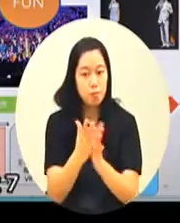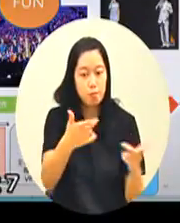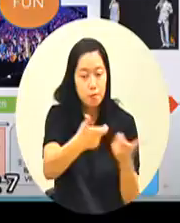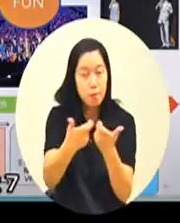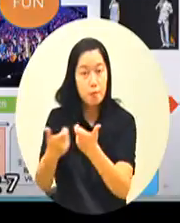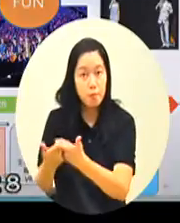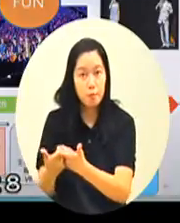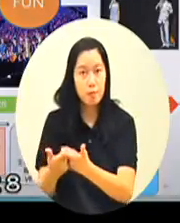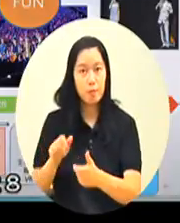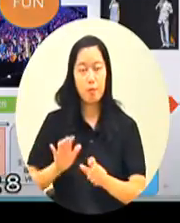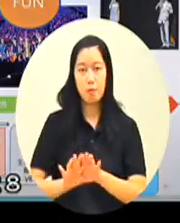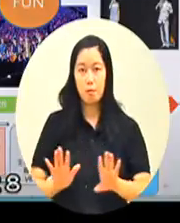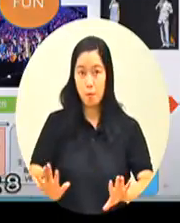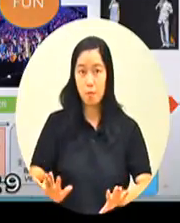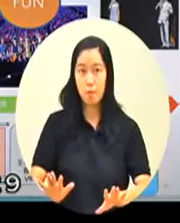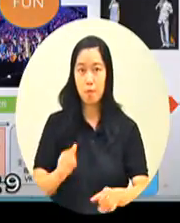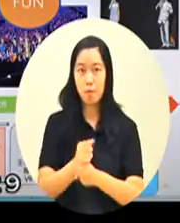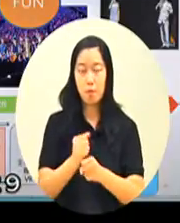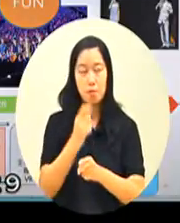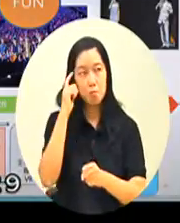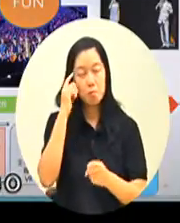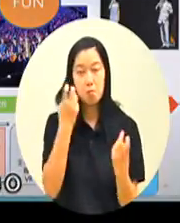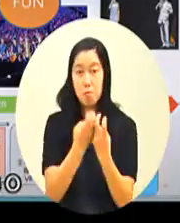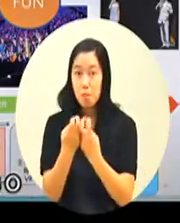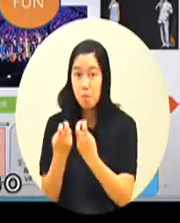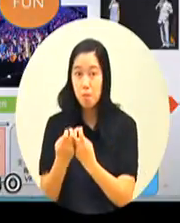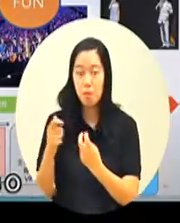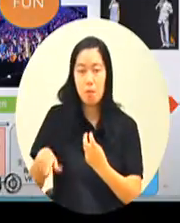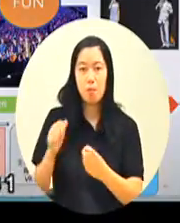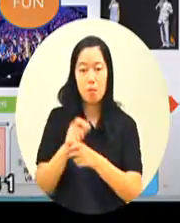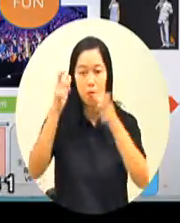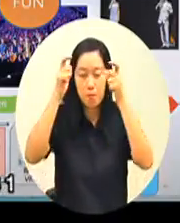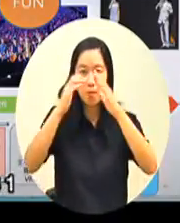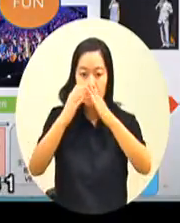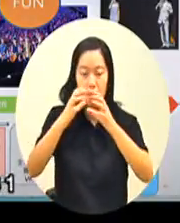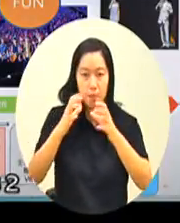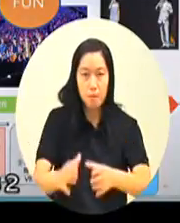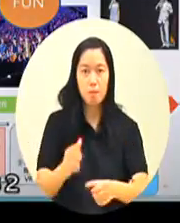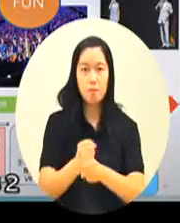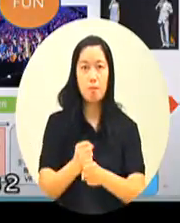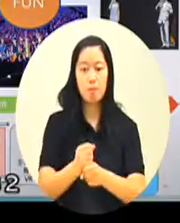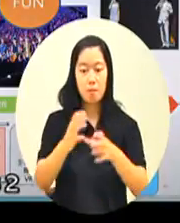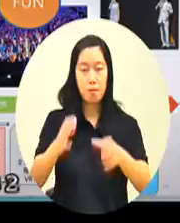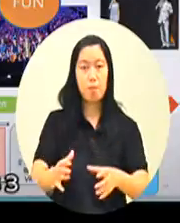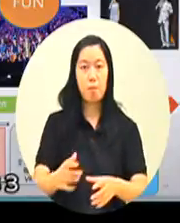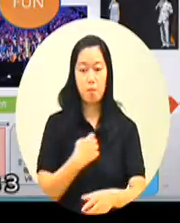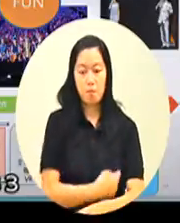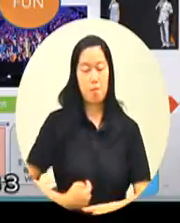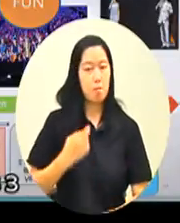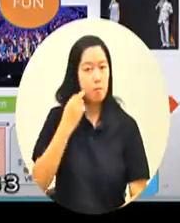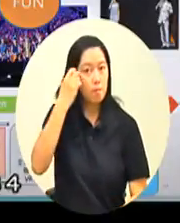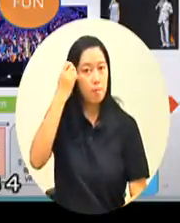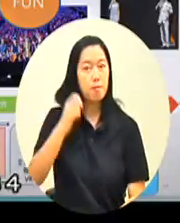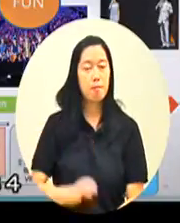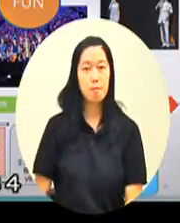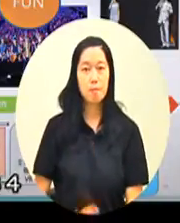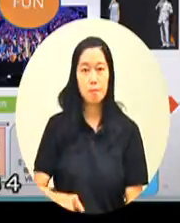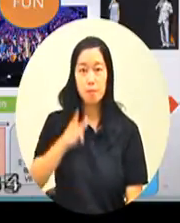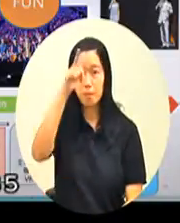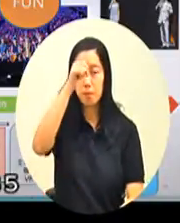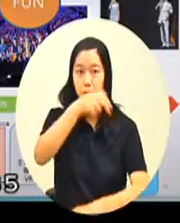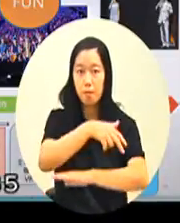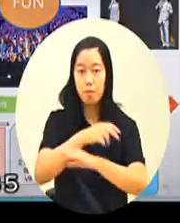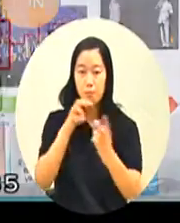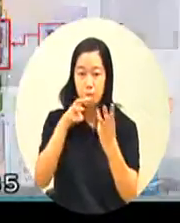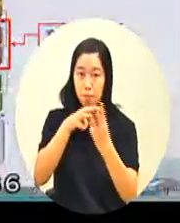们目前是正在研商怎么样在高雄成立这个体感科技的聚落，那以我们的亚洲新湾区为据